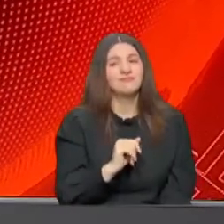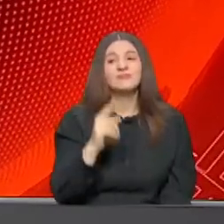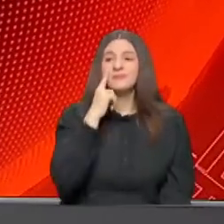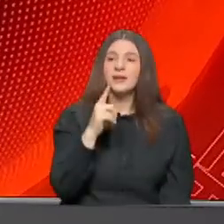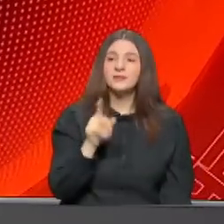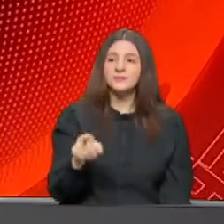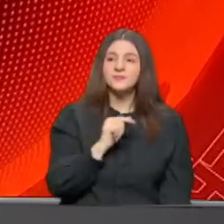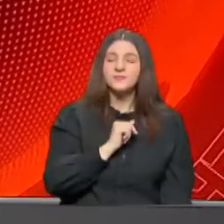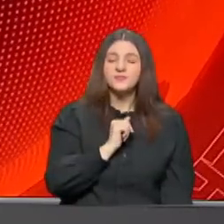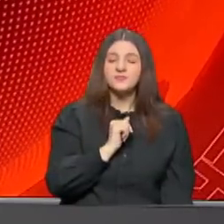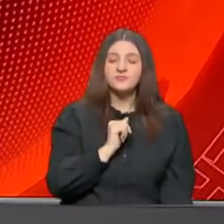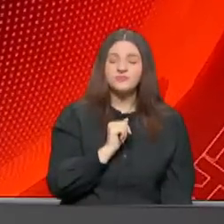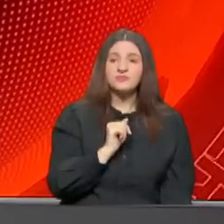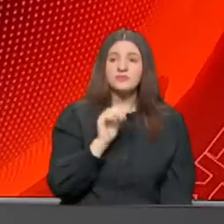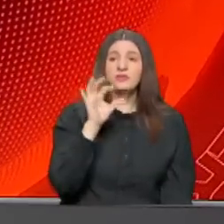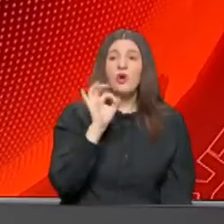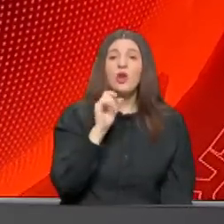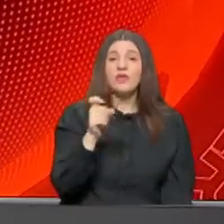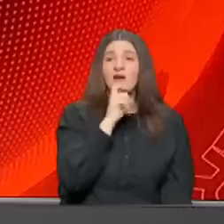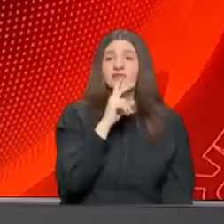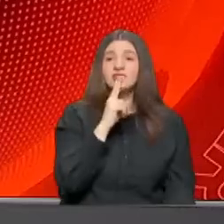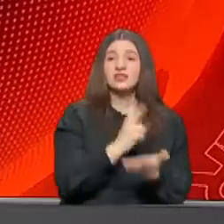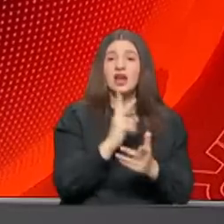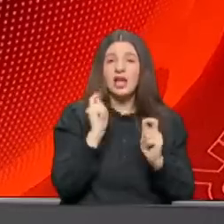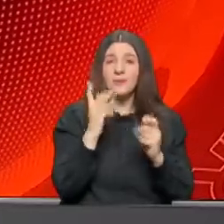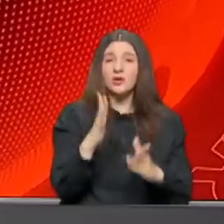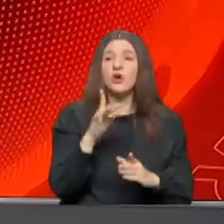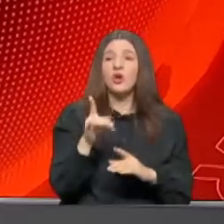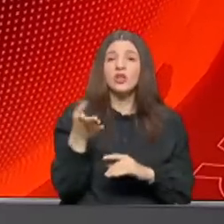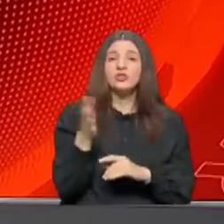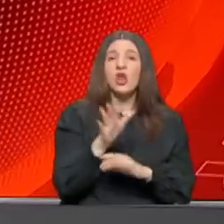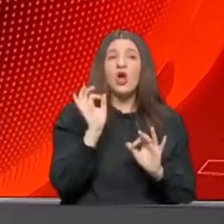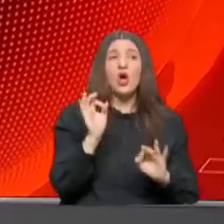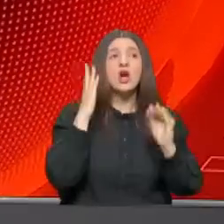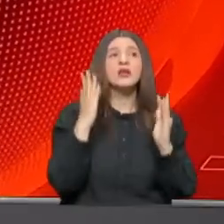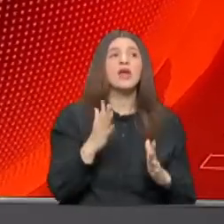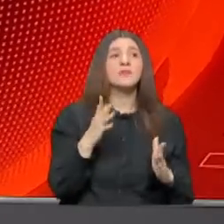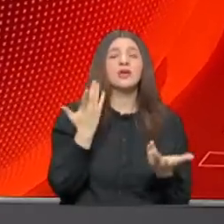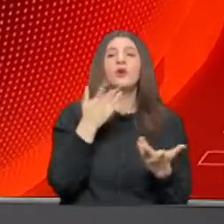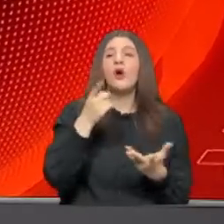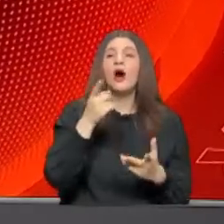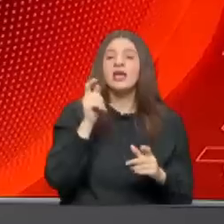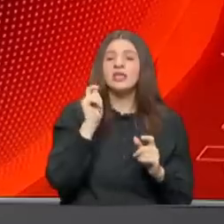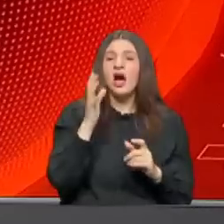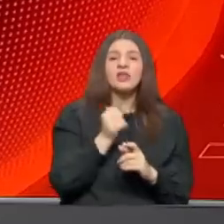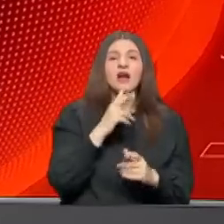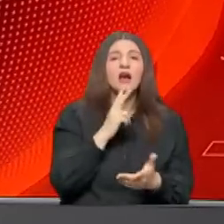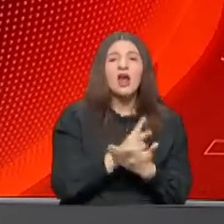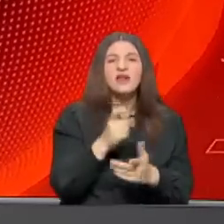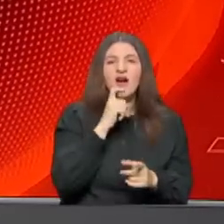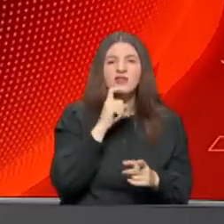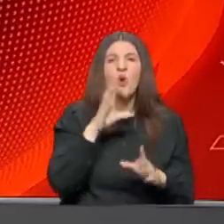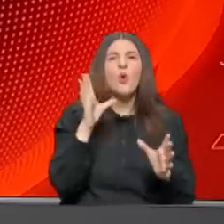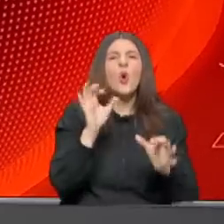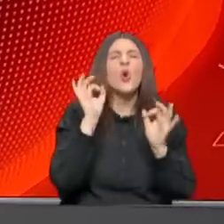Bakın, öyle yanlış kararlar alınıyor. Ondan sonra öyle o alınan o yanlış kararlardan